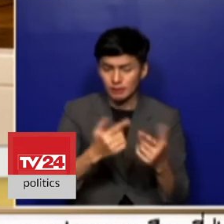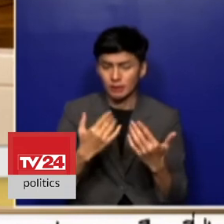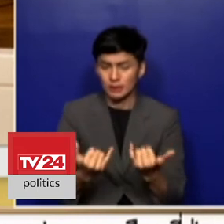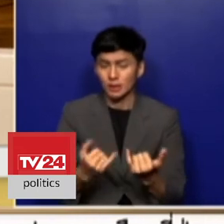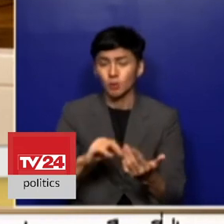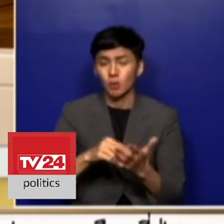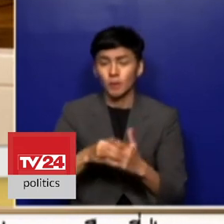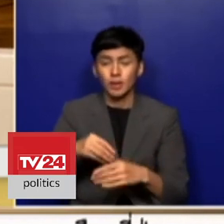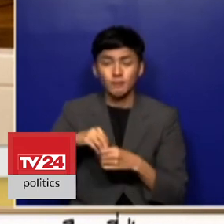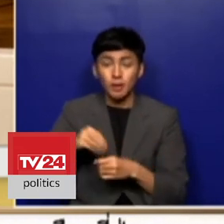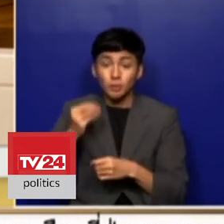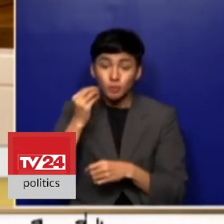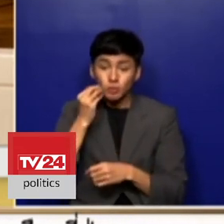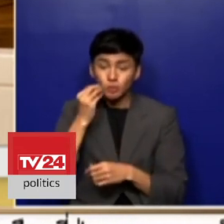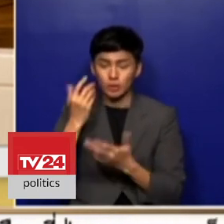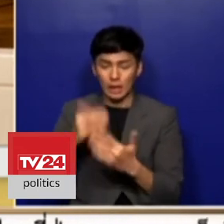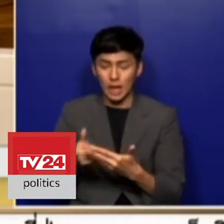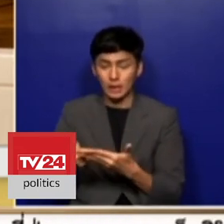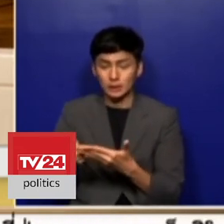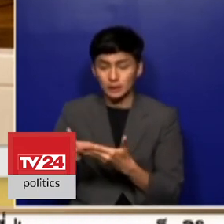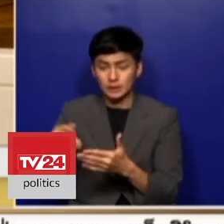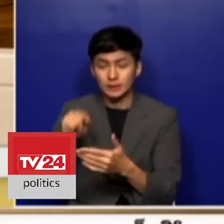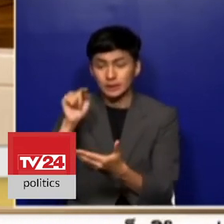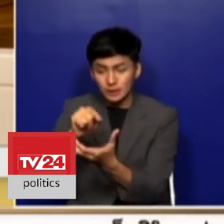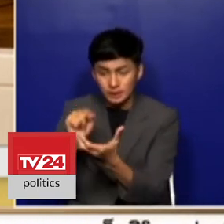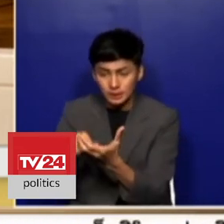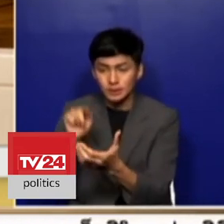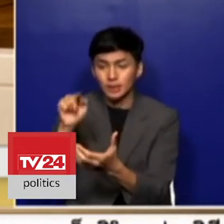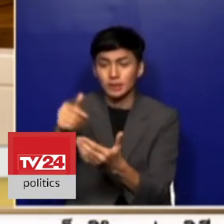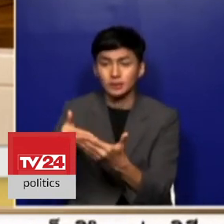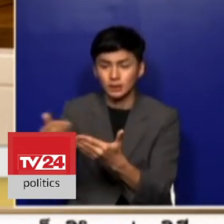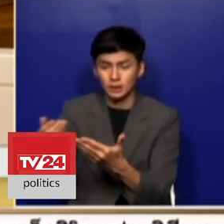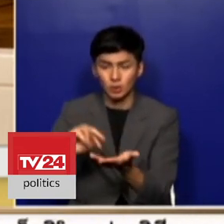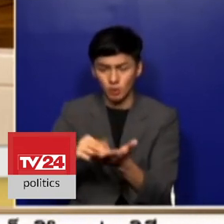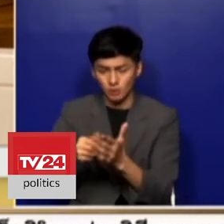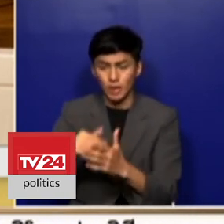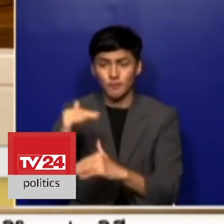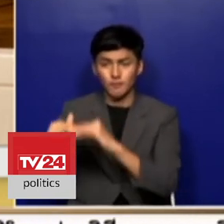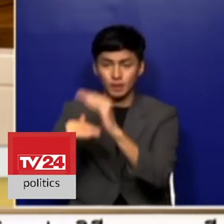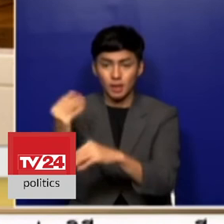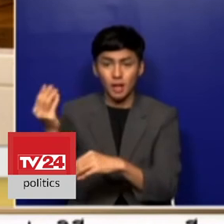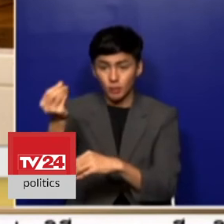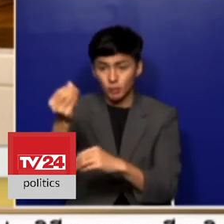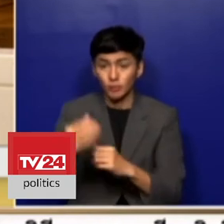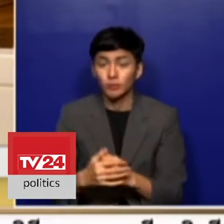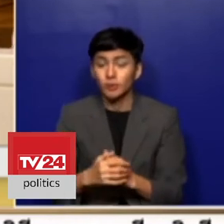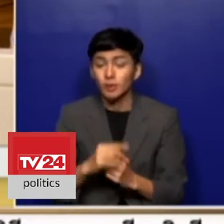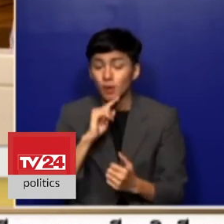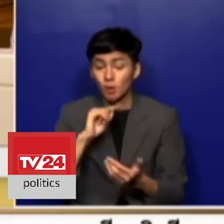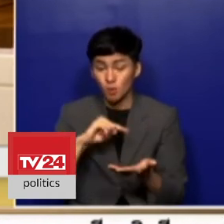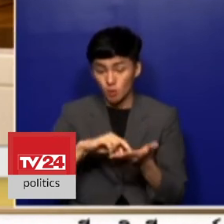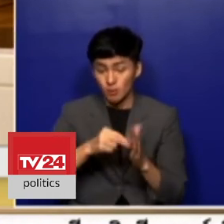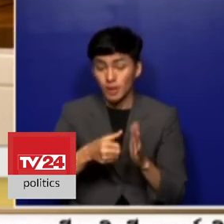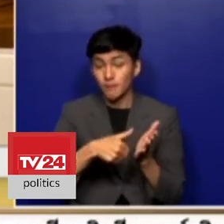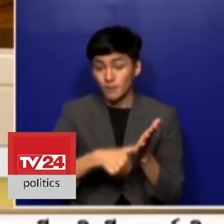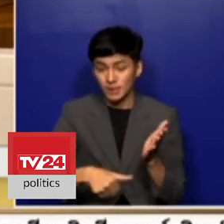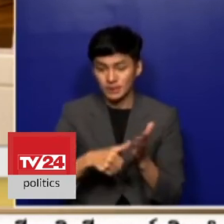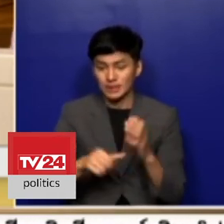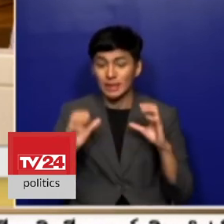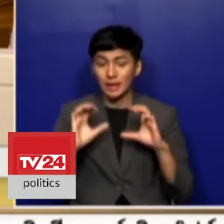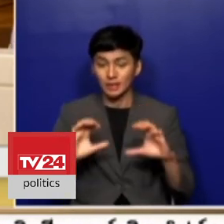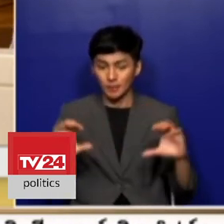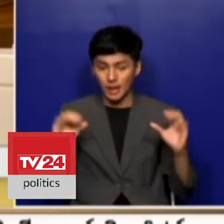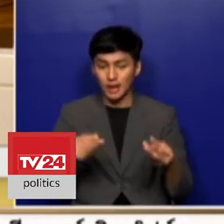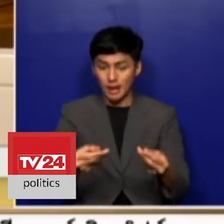ในระยะยาวการทำอาหารที่ครบข้างนอกจากภาษีจะเป็นรายได้ของรัฐบาลแล้วเขายังเป็นการปกป้อง